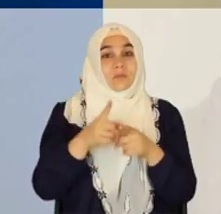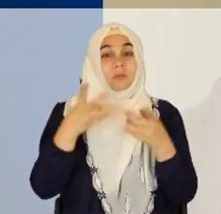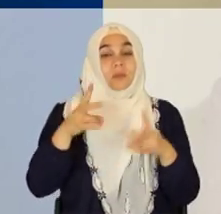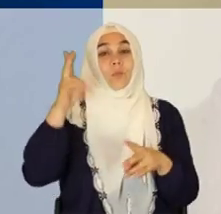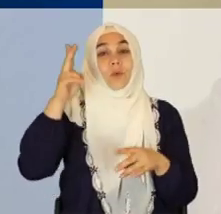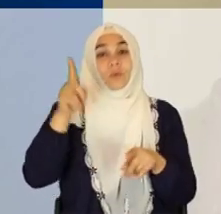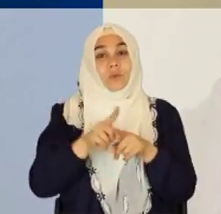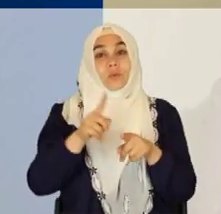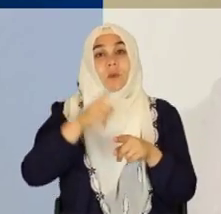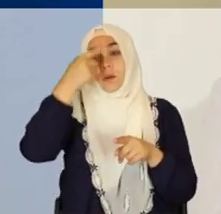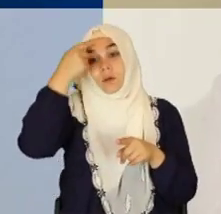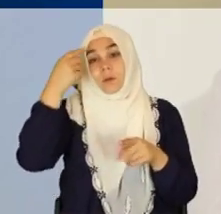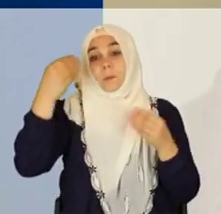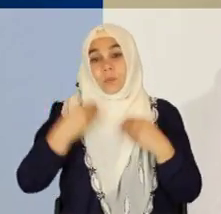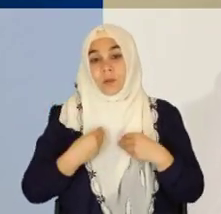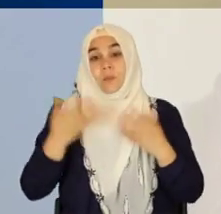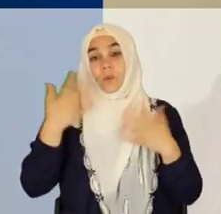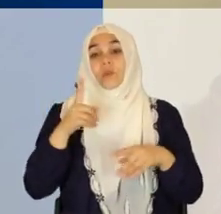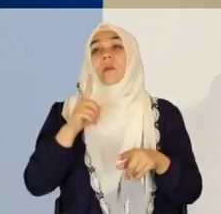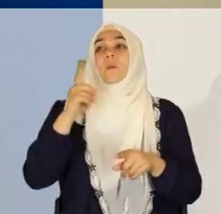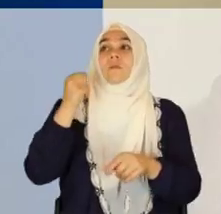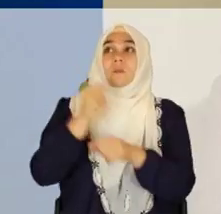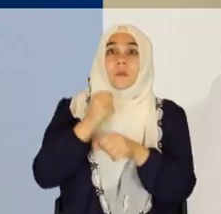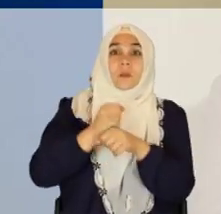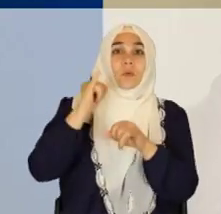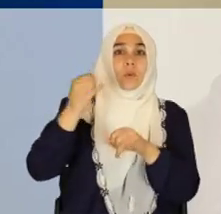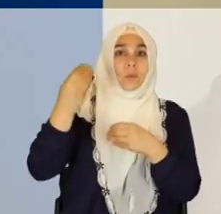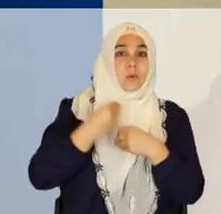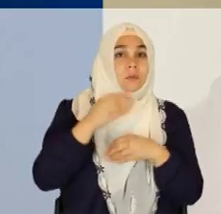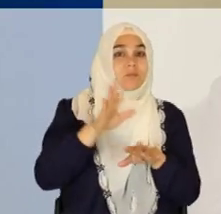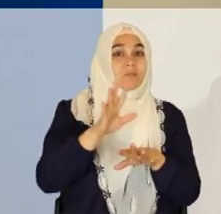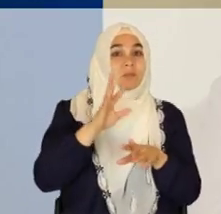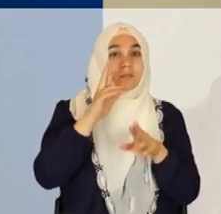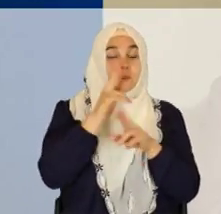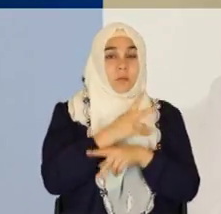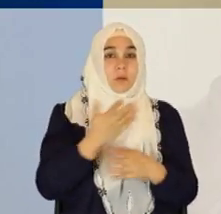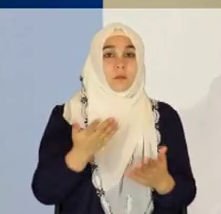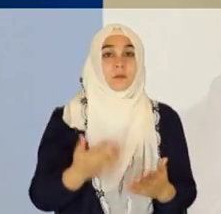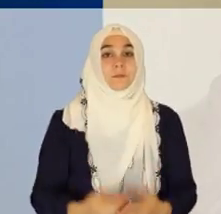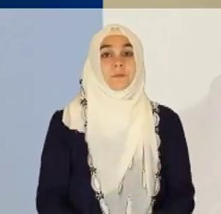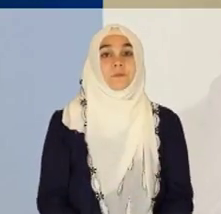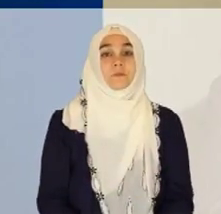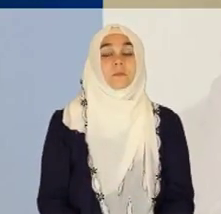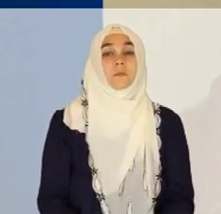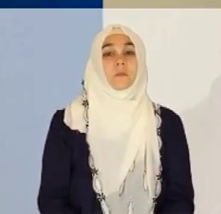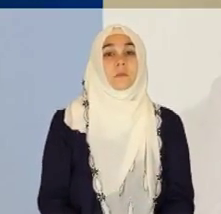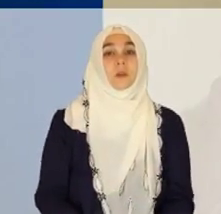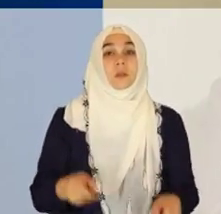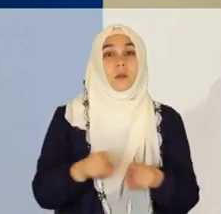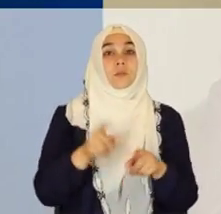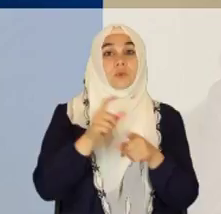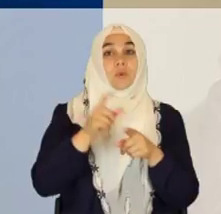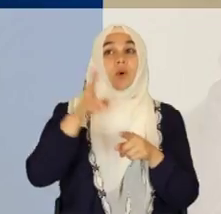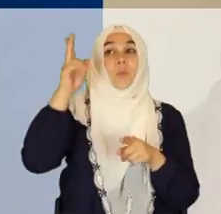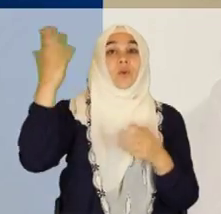bo'lsa, peshonamga bitirib qo'ygan bo'lsa, yana meni nimaga jazolaydi deganlarga hech nima qilmaylar. Gap bu yoqda.